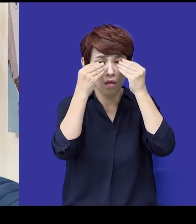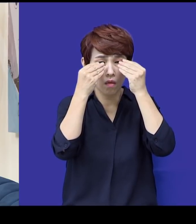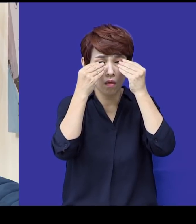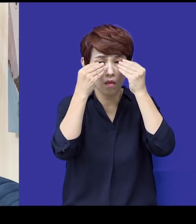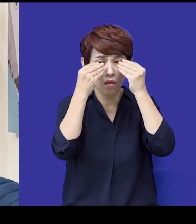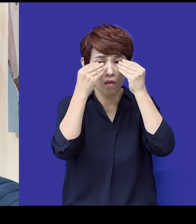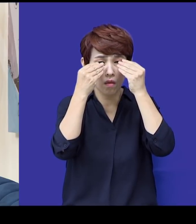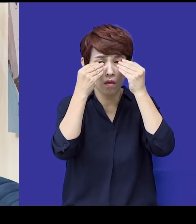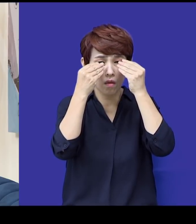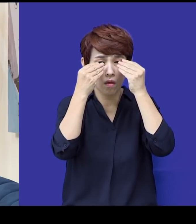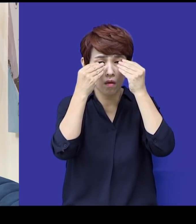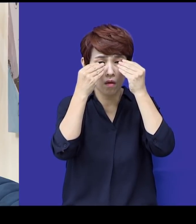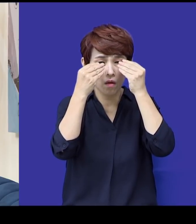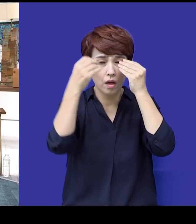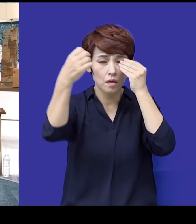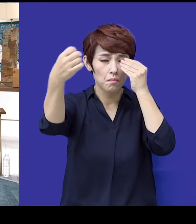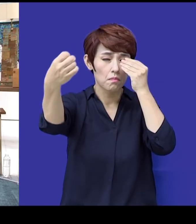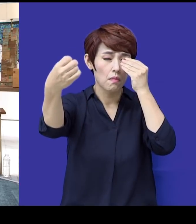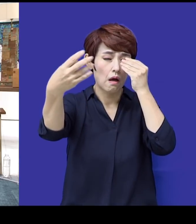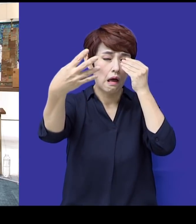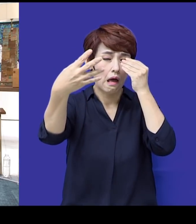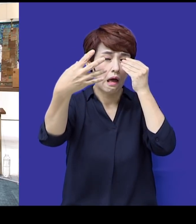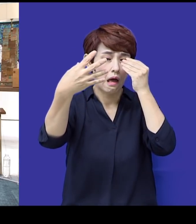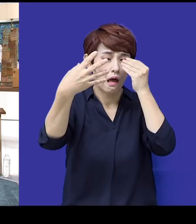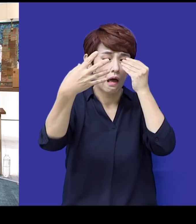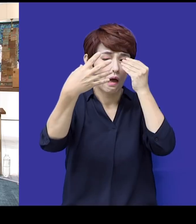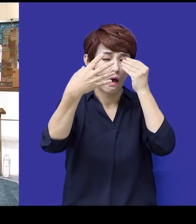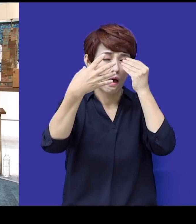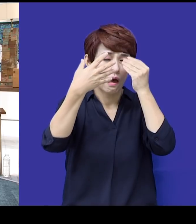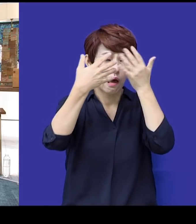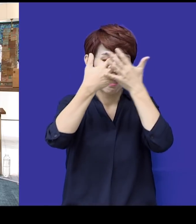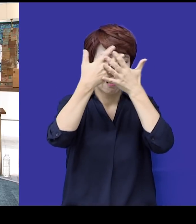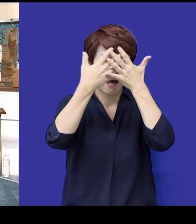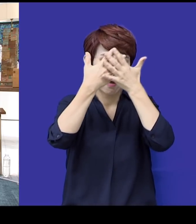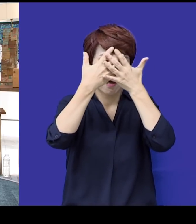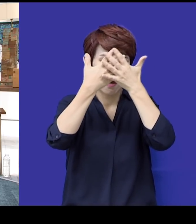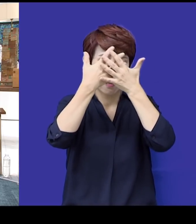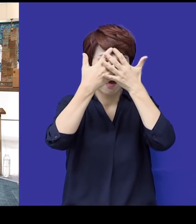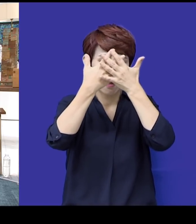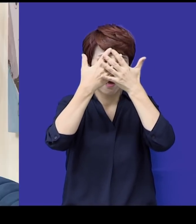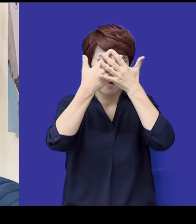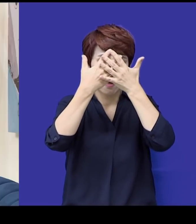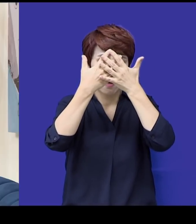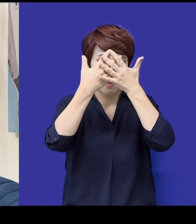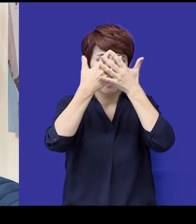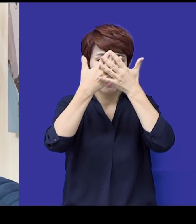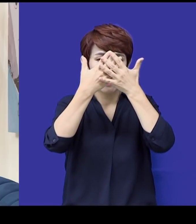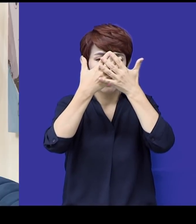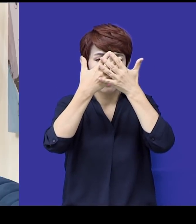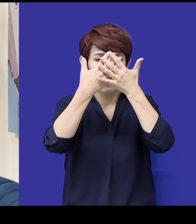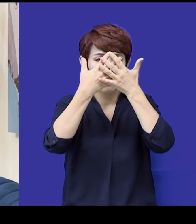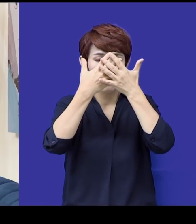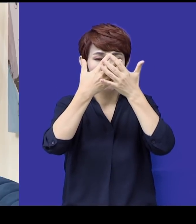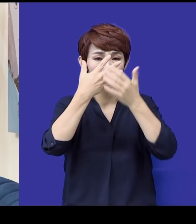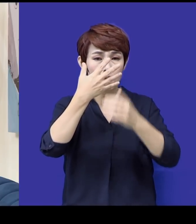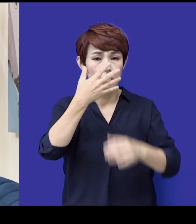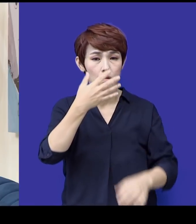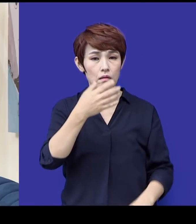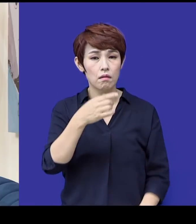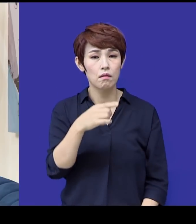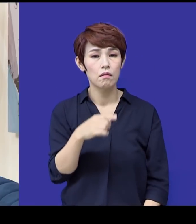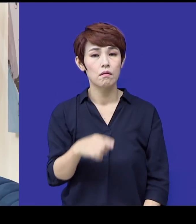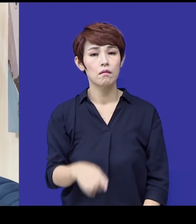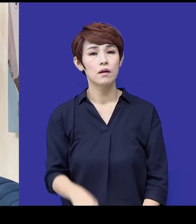못하니까 빛이 조그맣게만 들어오죠. 그러니까 잘 안 보이고 그런 사람이 그 산 저